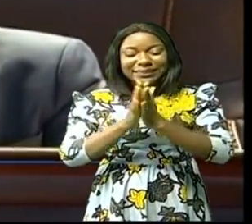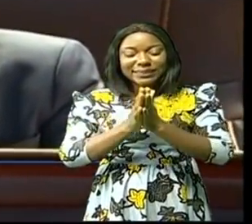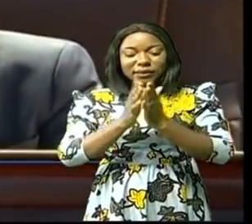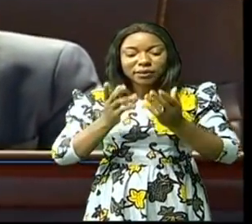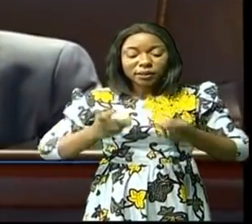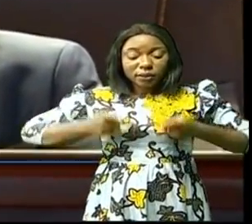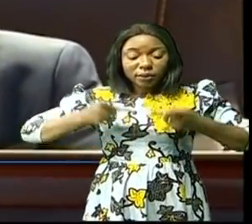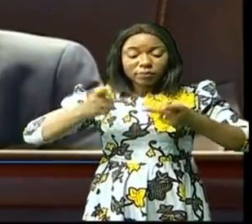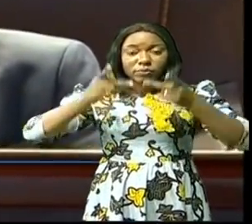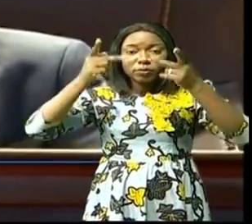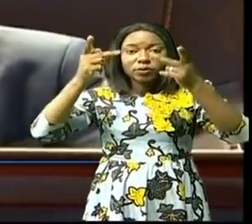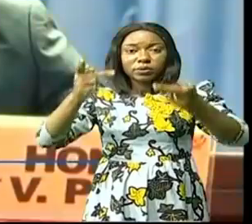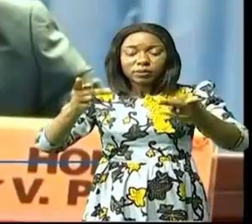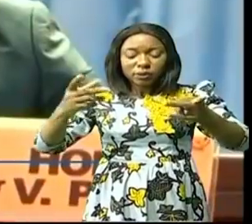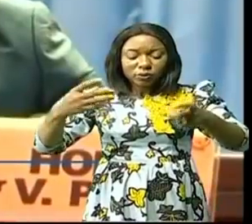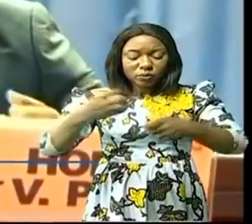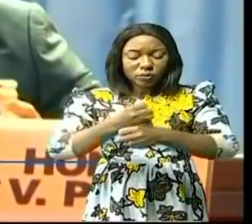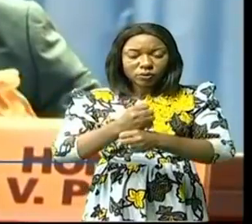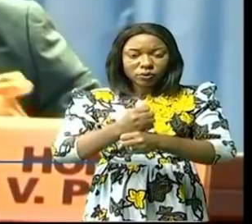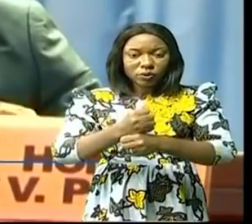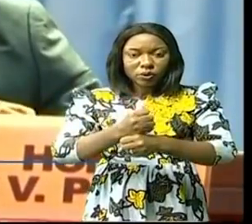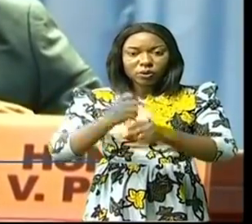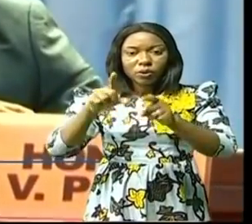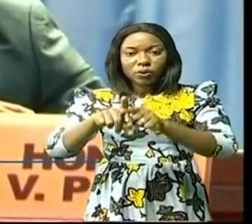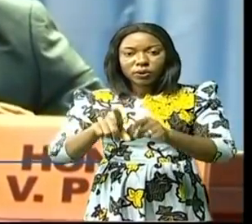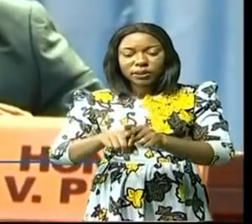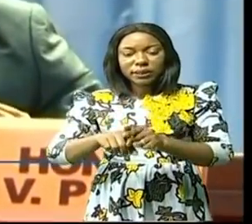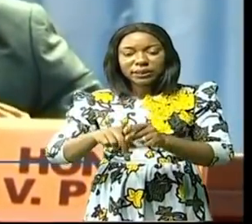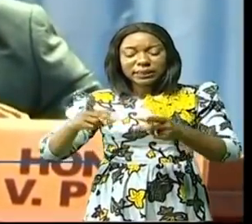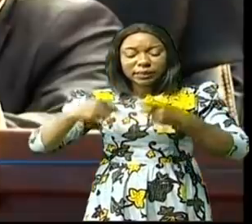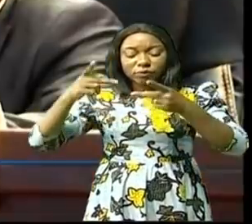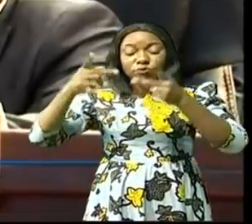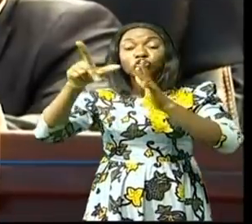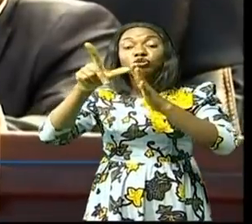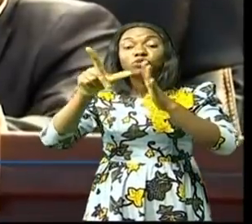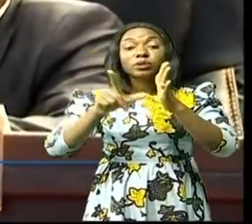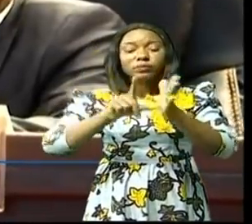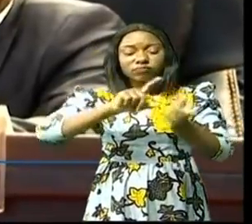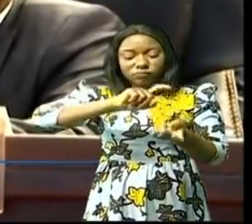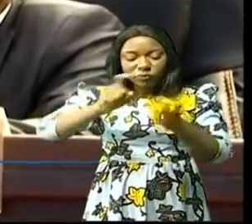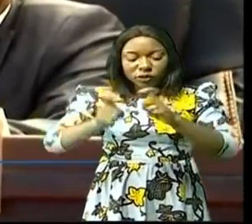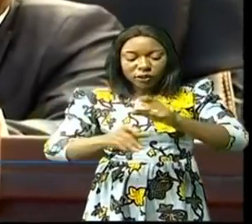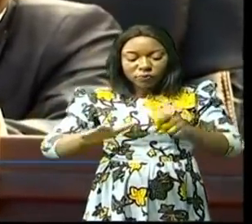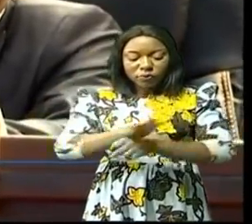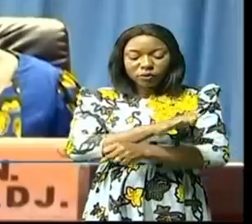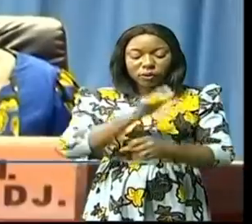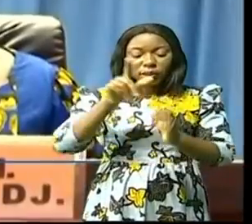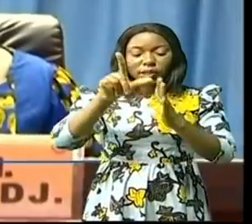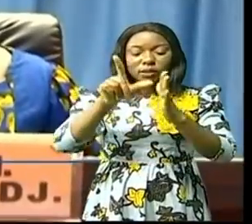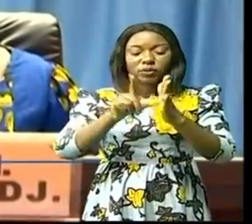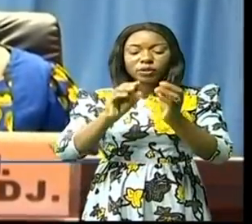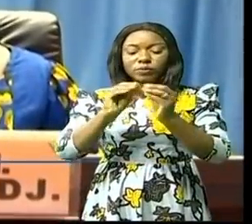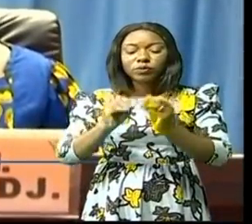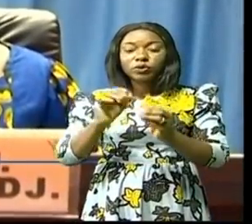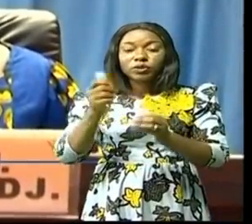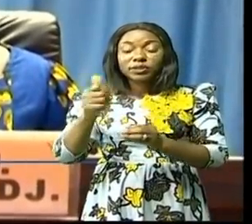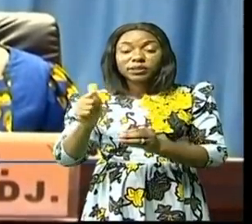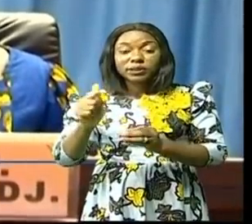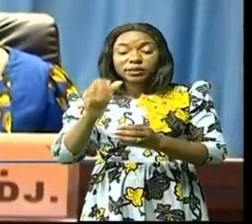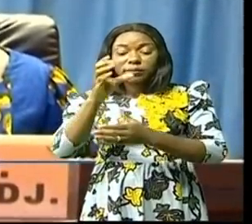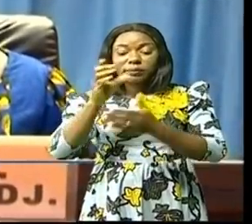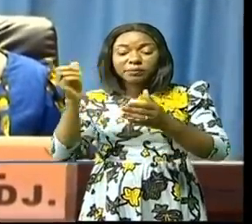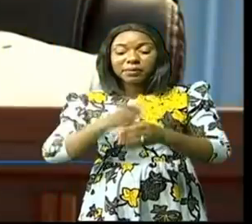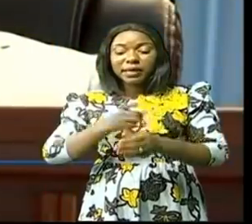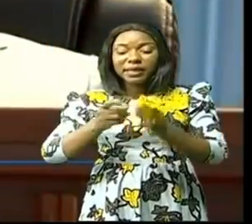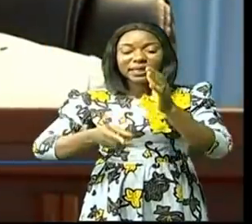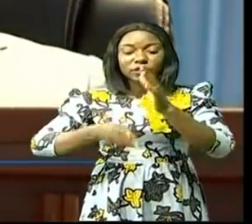à la plénière les conclusions de ses réflexions sur la proposition de loi modifiant et complétant la loi numéro 10/014